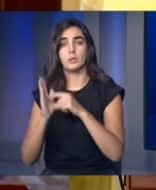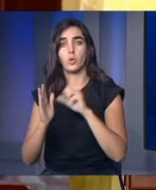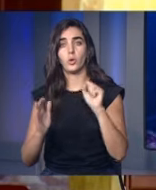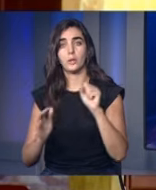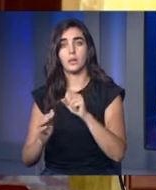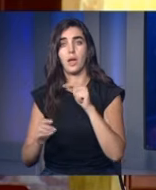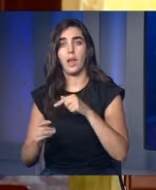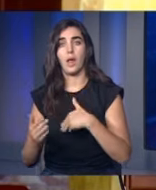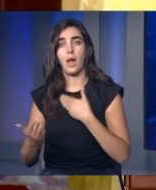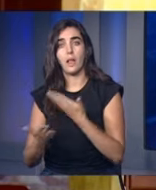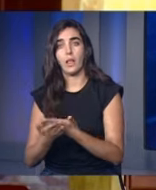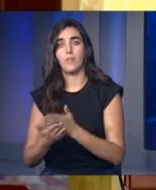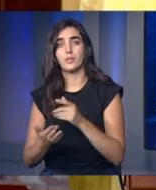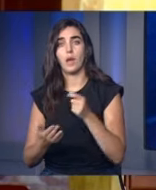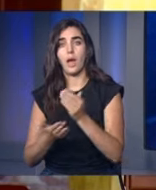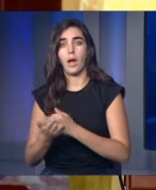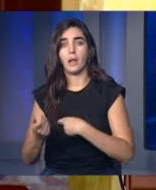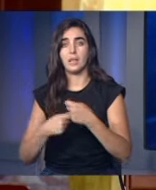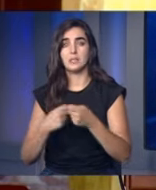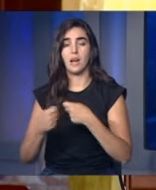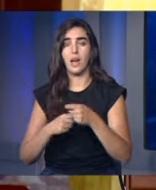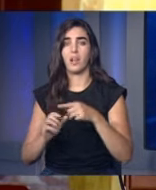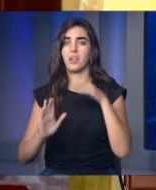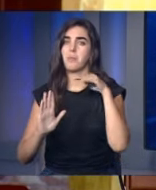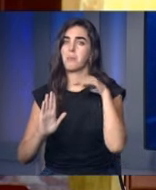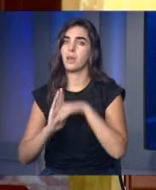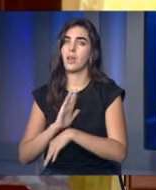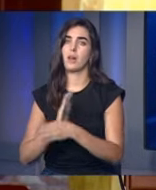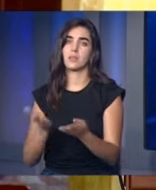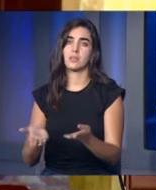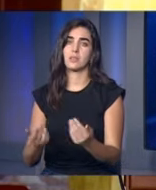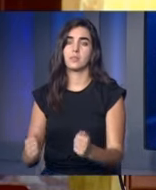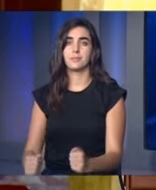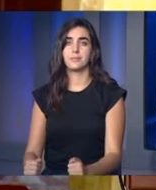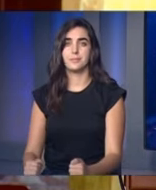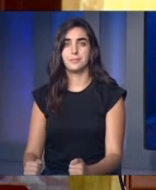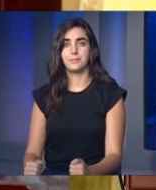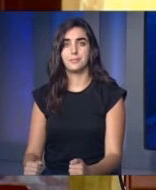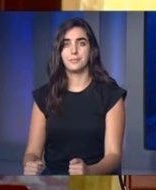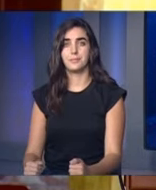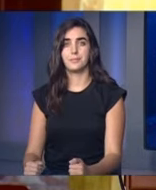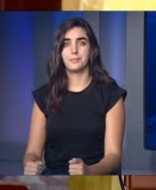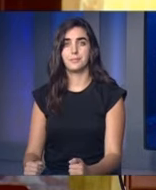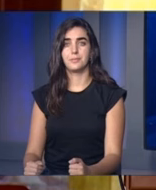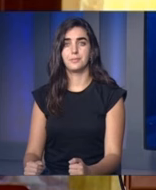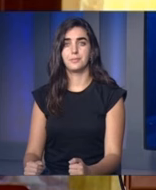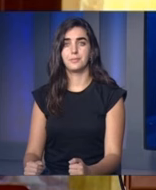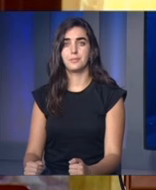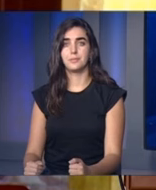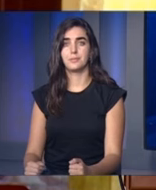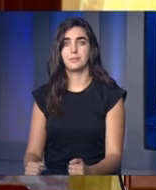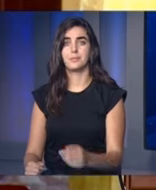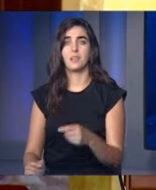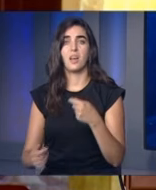السياسيين واحدا واحدا إلى تحمل مسؤولية خراب البلاد